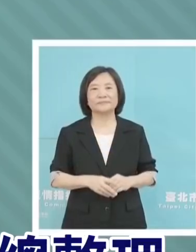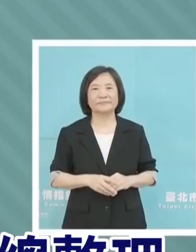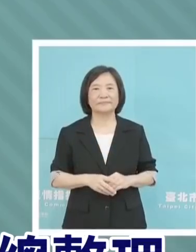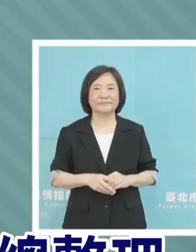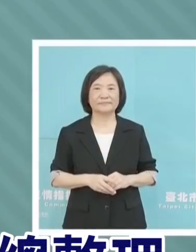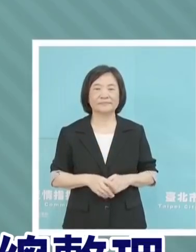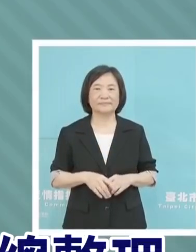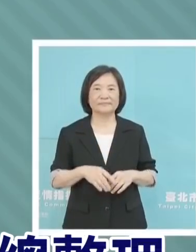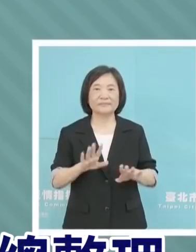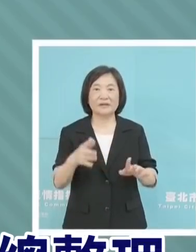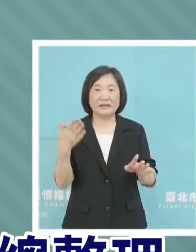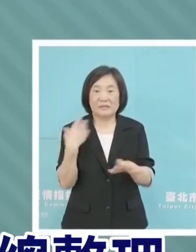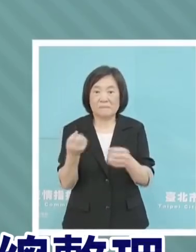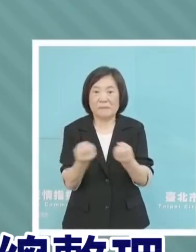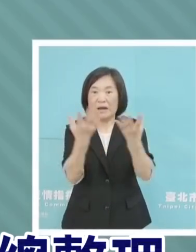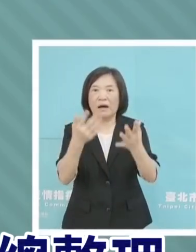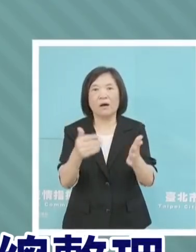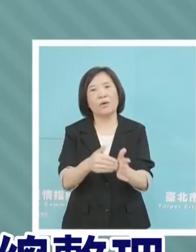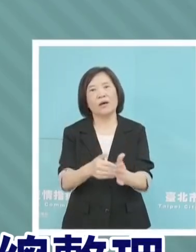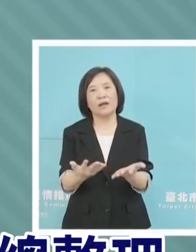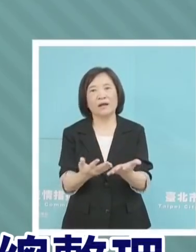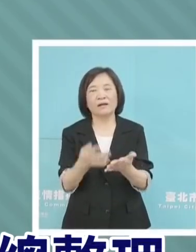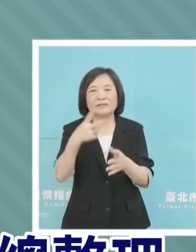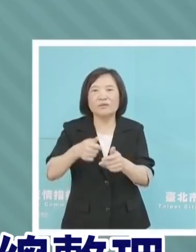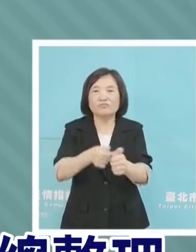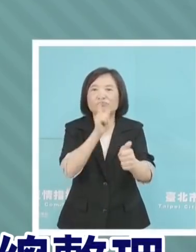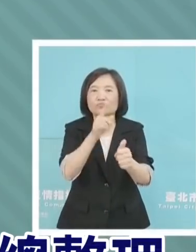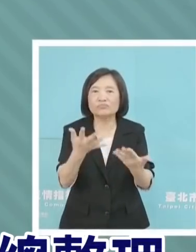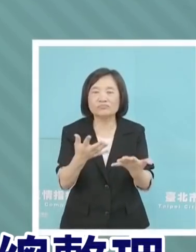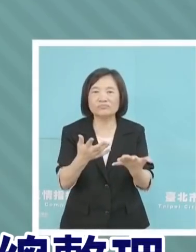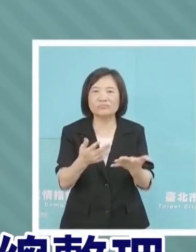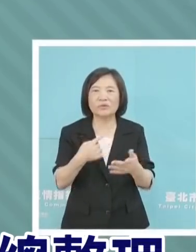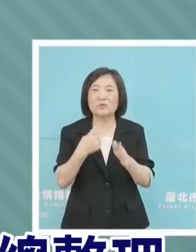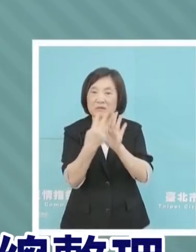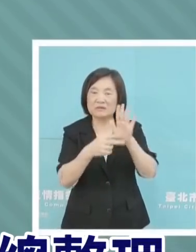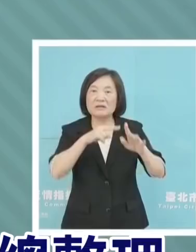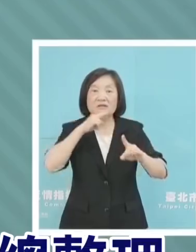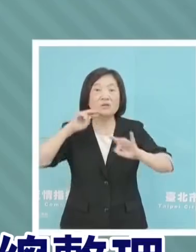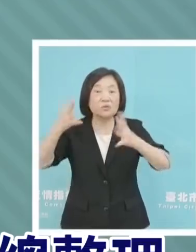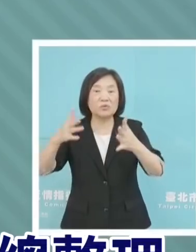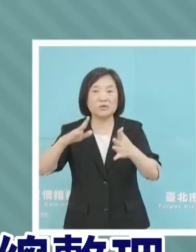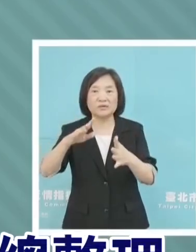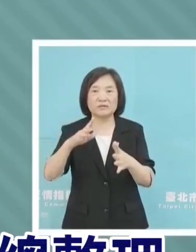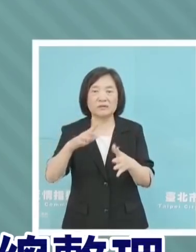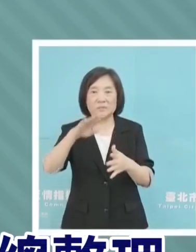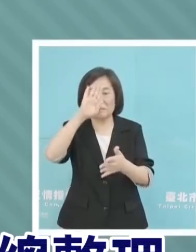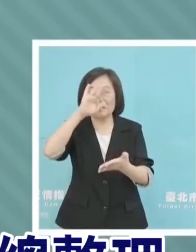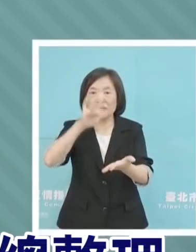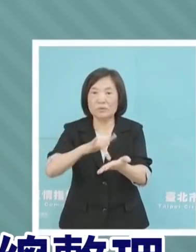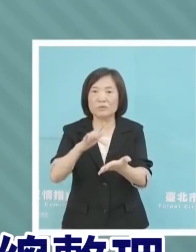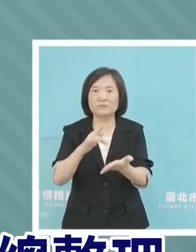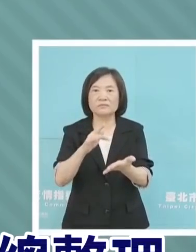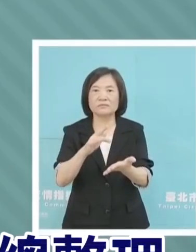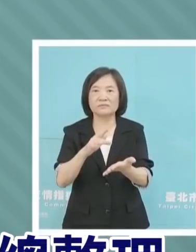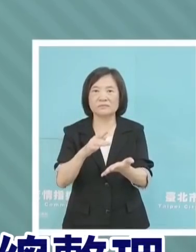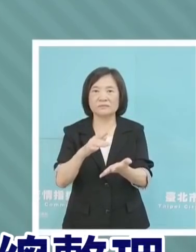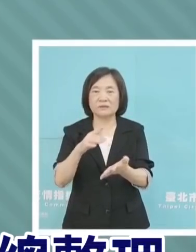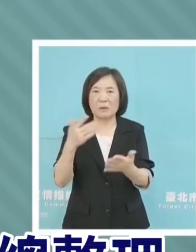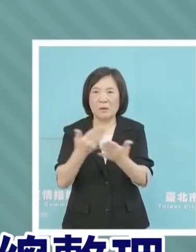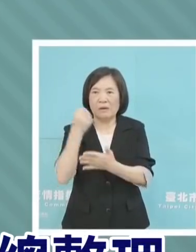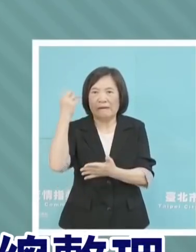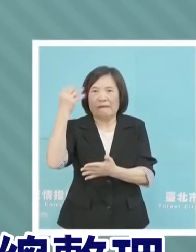质意义的。但是我要讲这个英国变种病毒绝对不带风掉下来的所